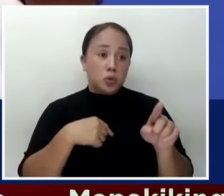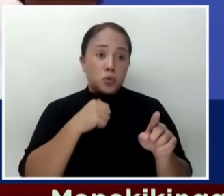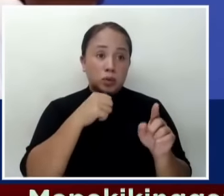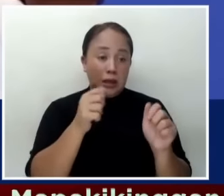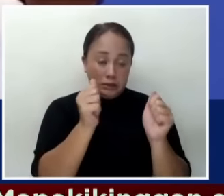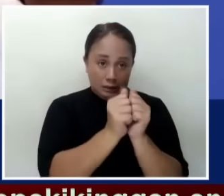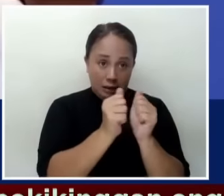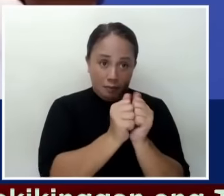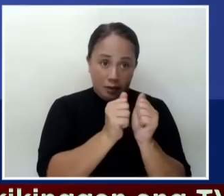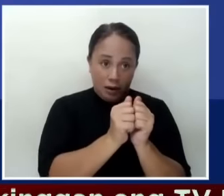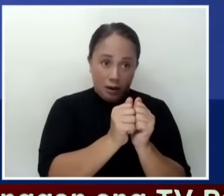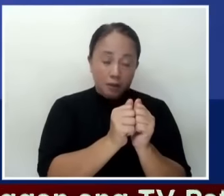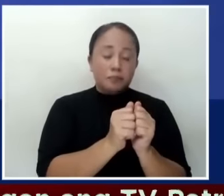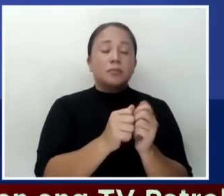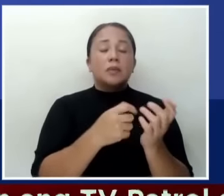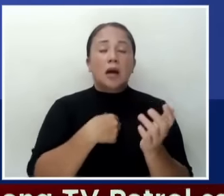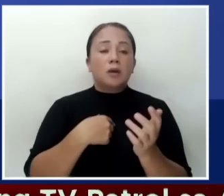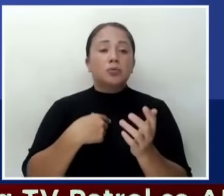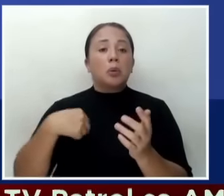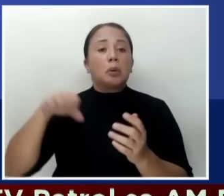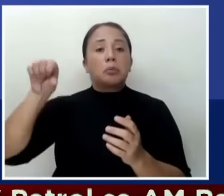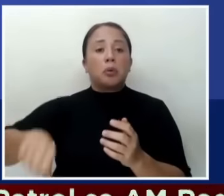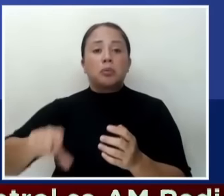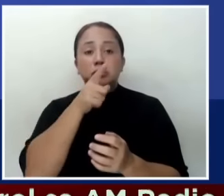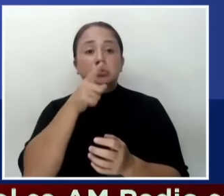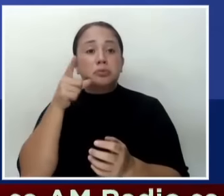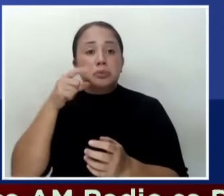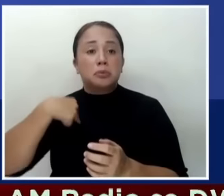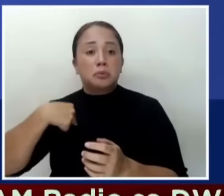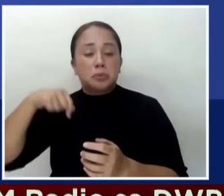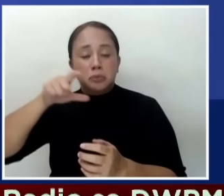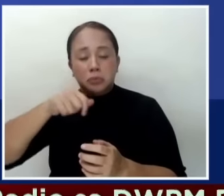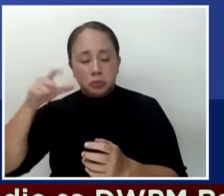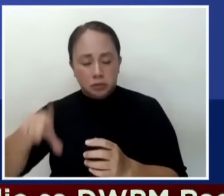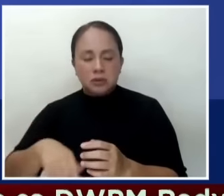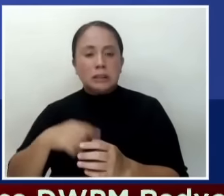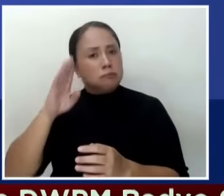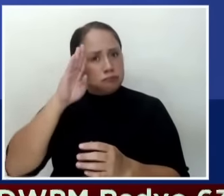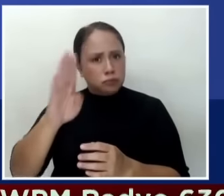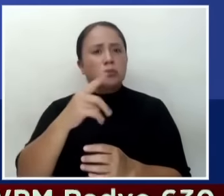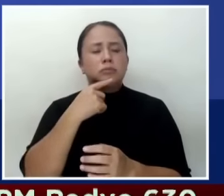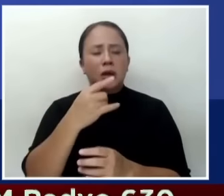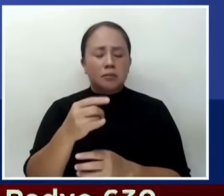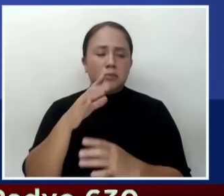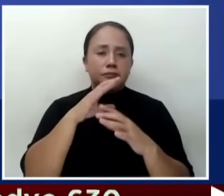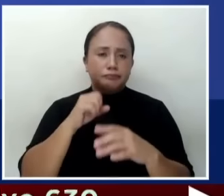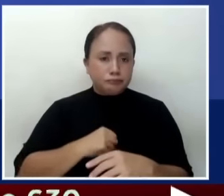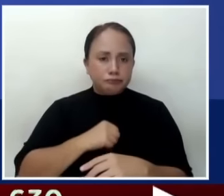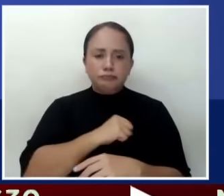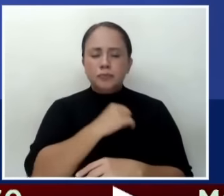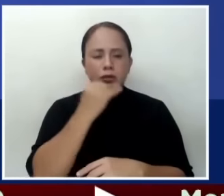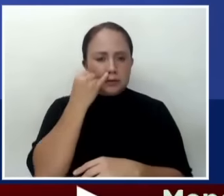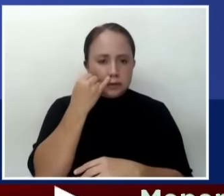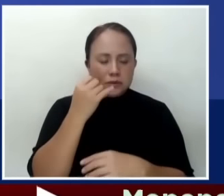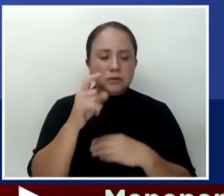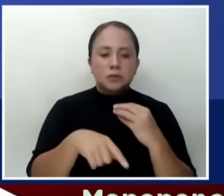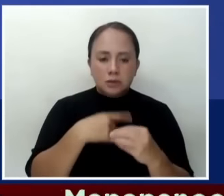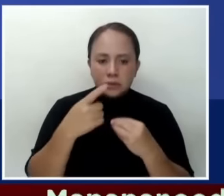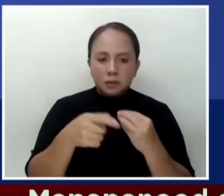dalahin ang Bisaya. It was very straightforward. Now, it was all about